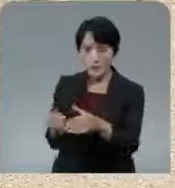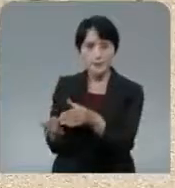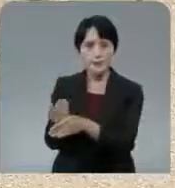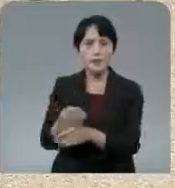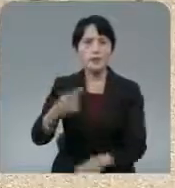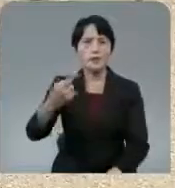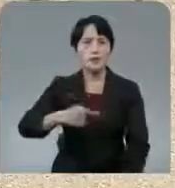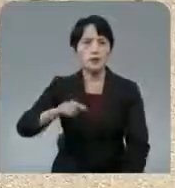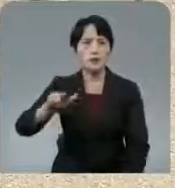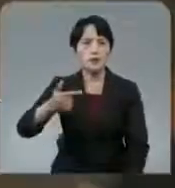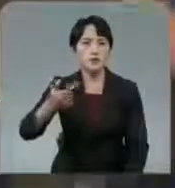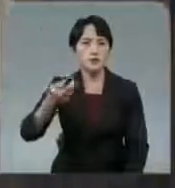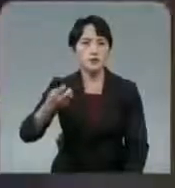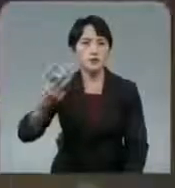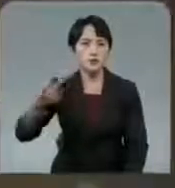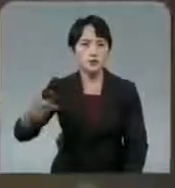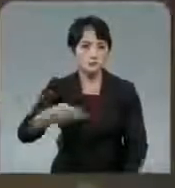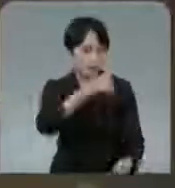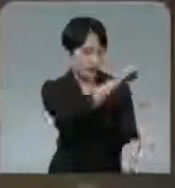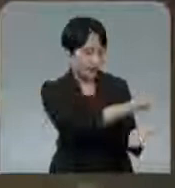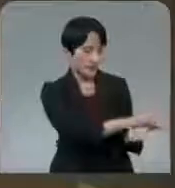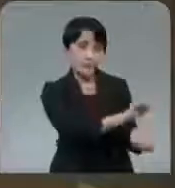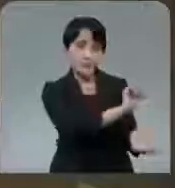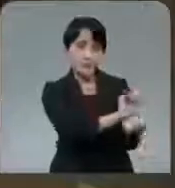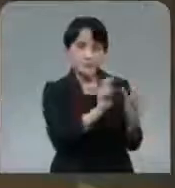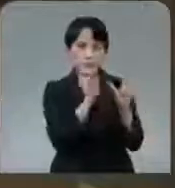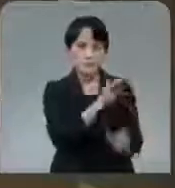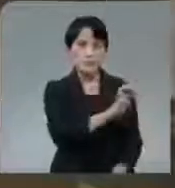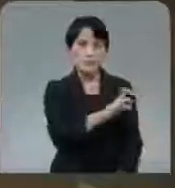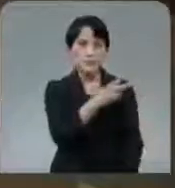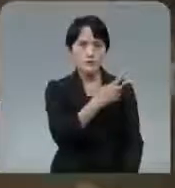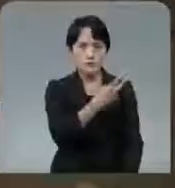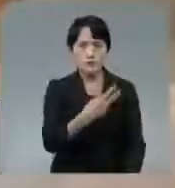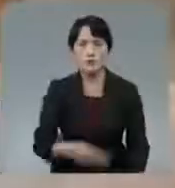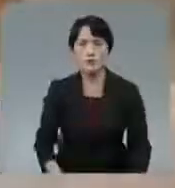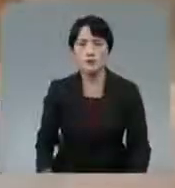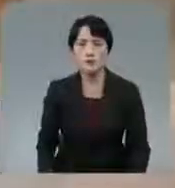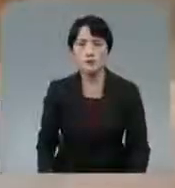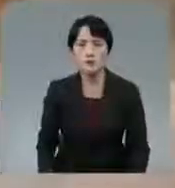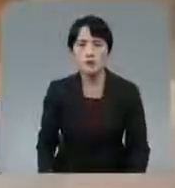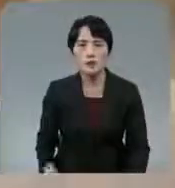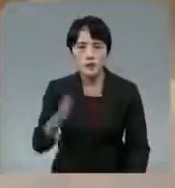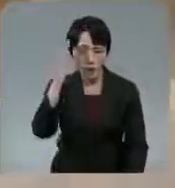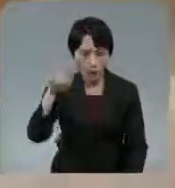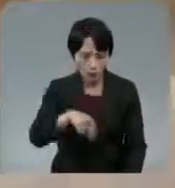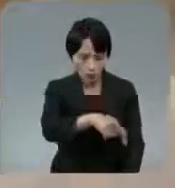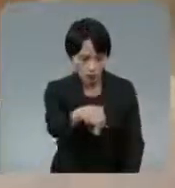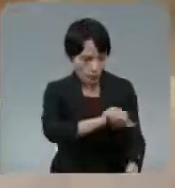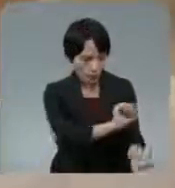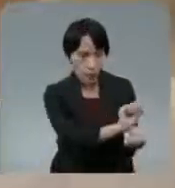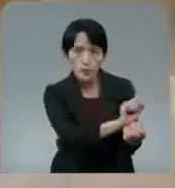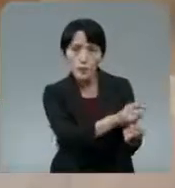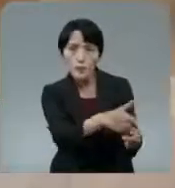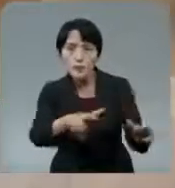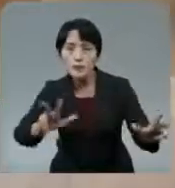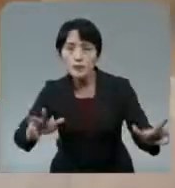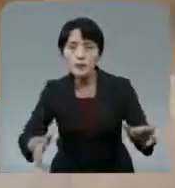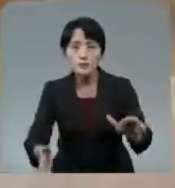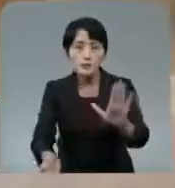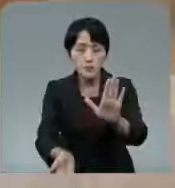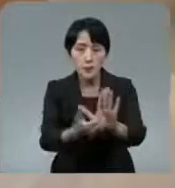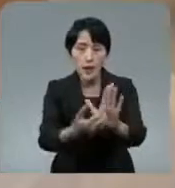зарегистрированы 1674 новых случаях в 19 это немного меньше рекордных